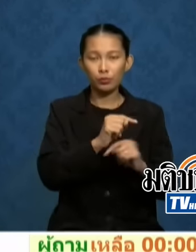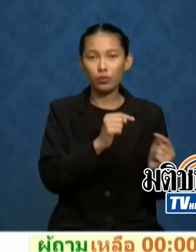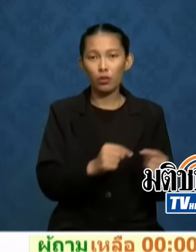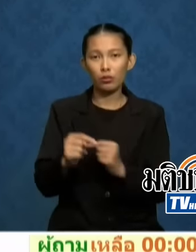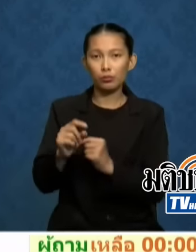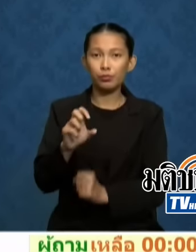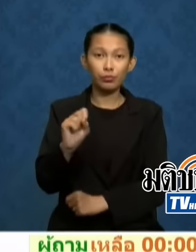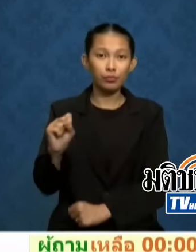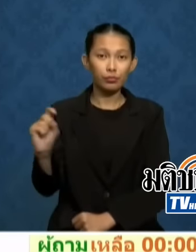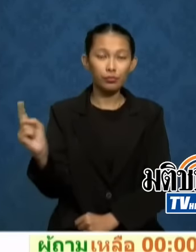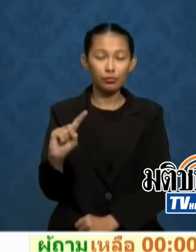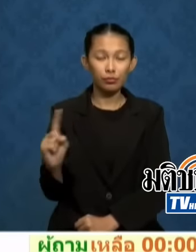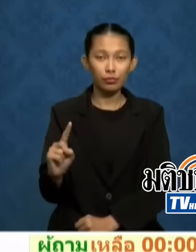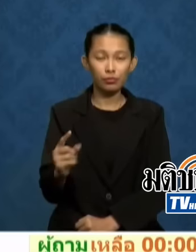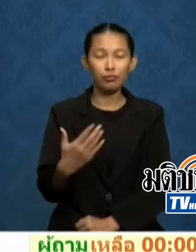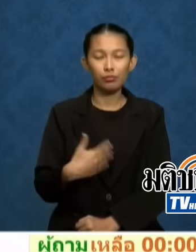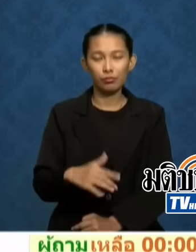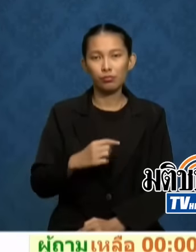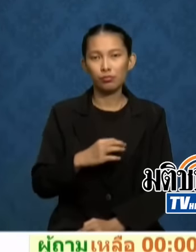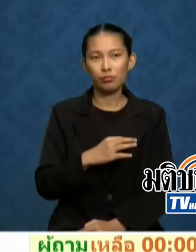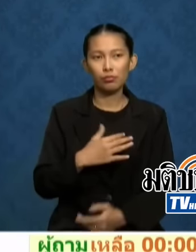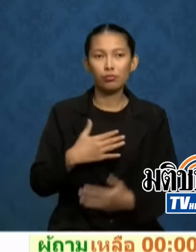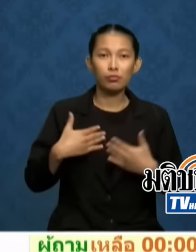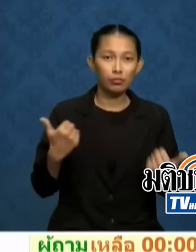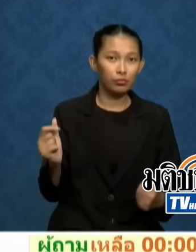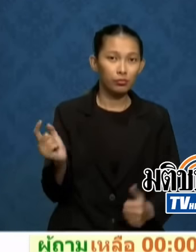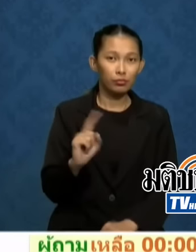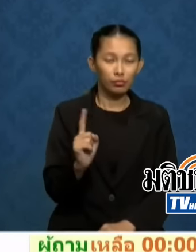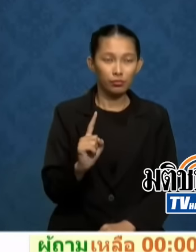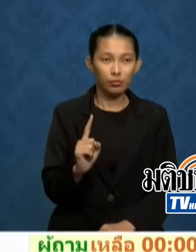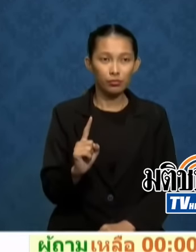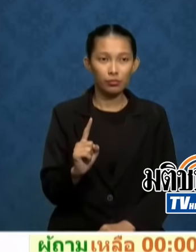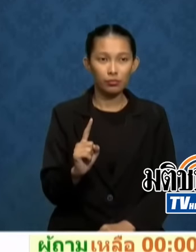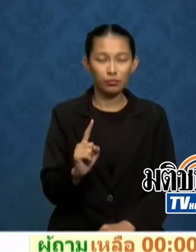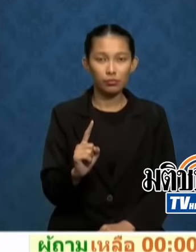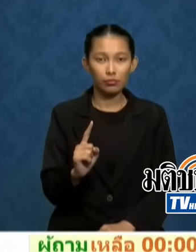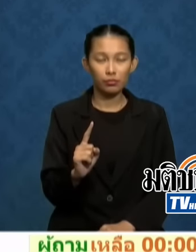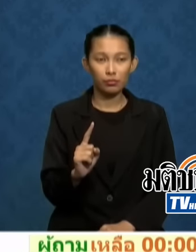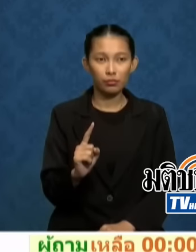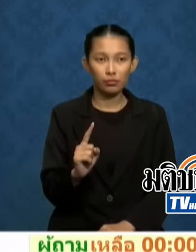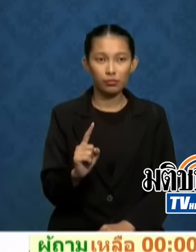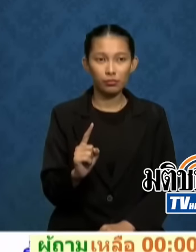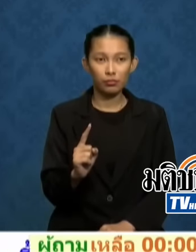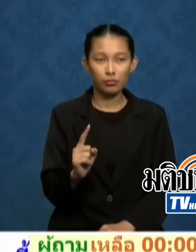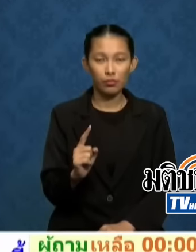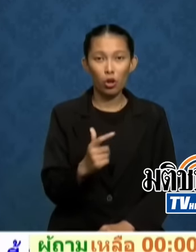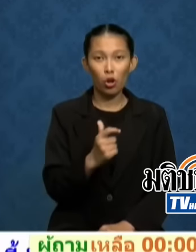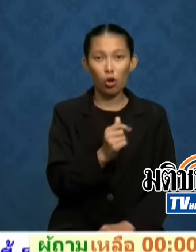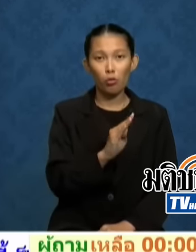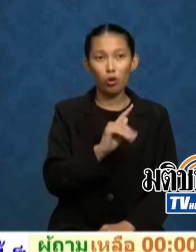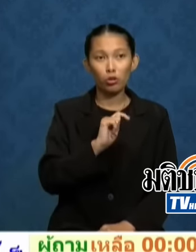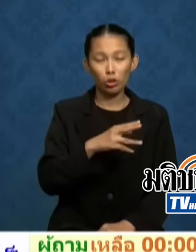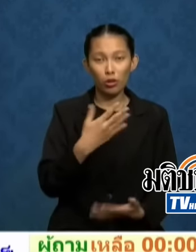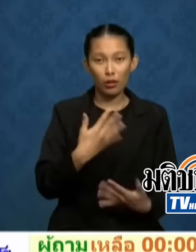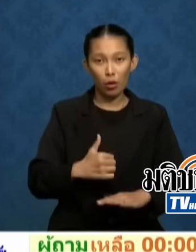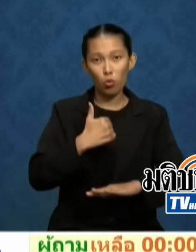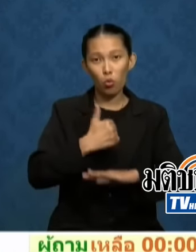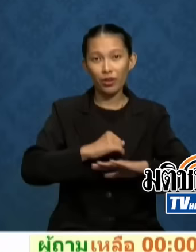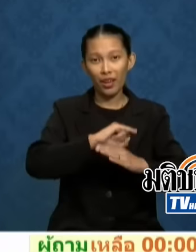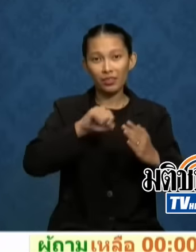ว่าอันนี้ให้สบายใจนะครับความจริงนอกจากที่ท้องถิ่นแล้วเนี่ยผู้ว่าการจังหวัดเ